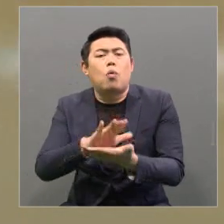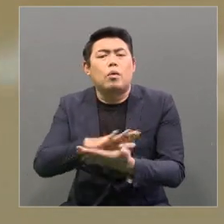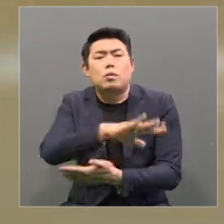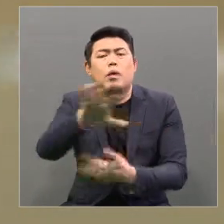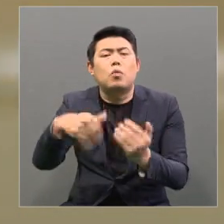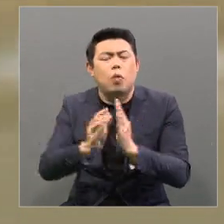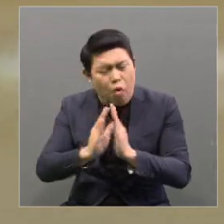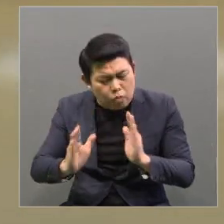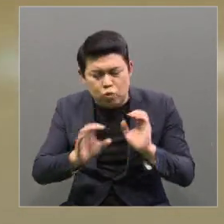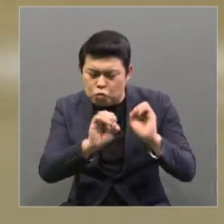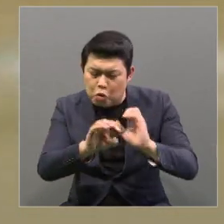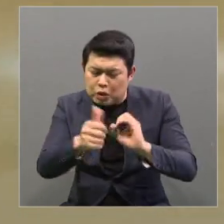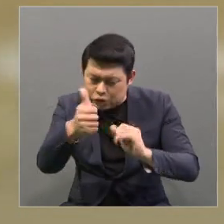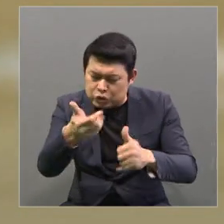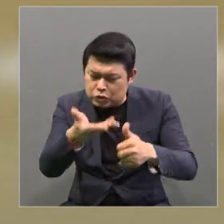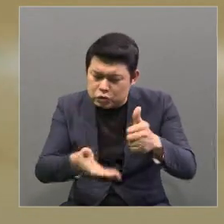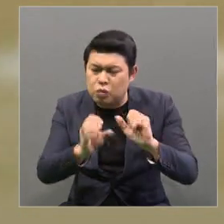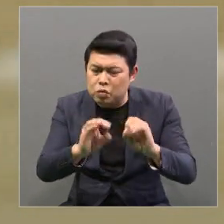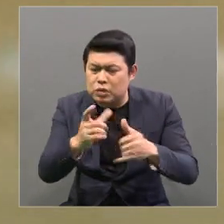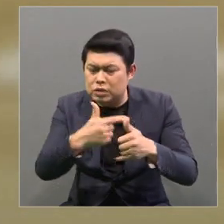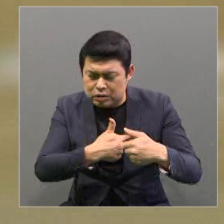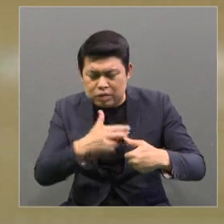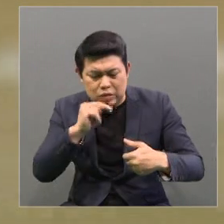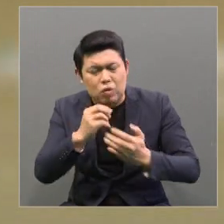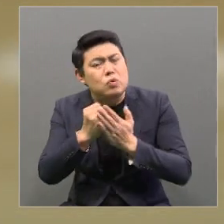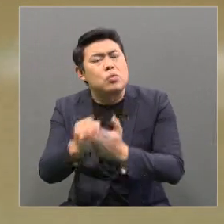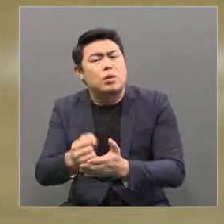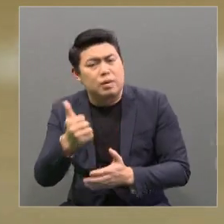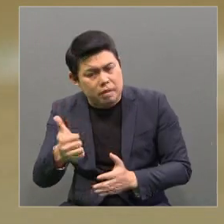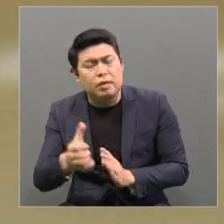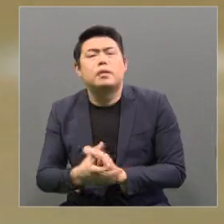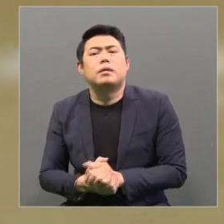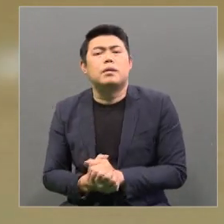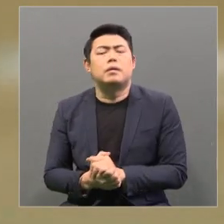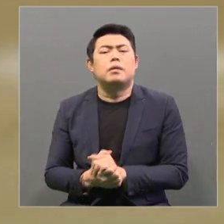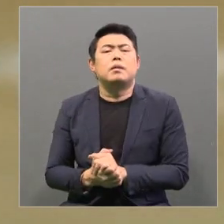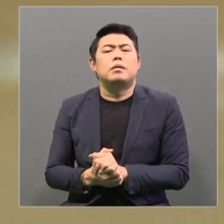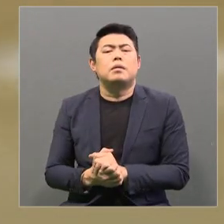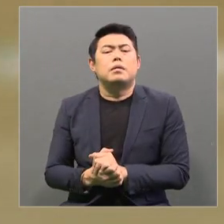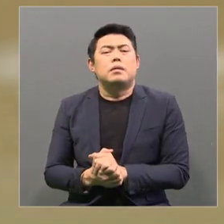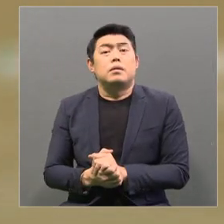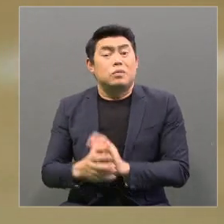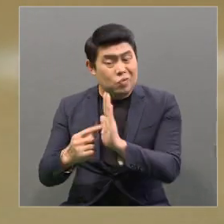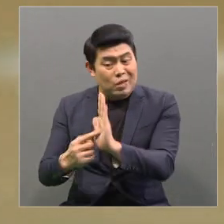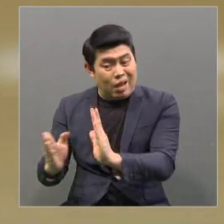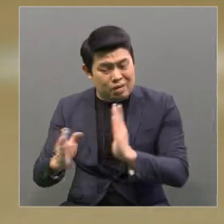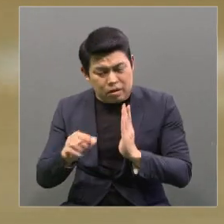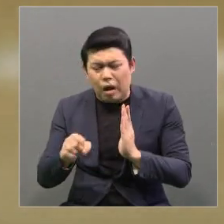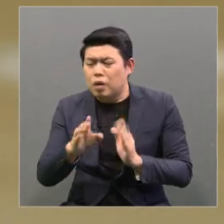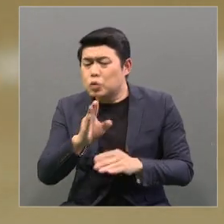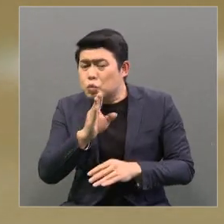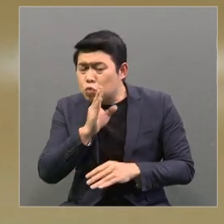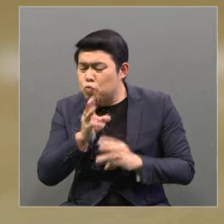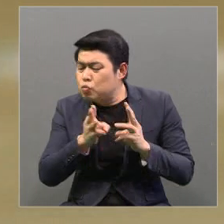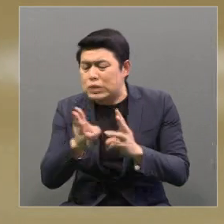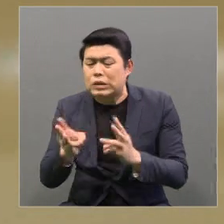อบครัวที่อบรมสั่งสอนน้องมาเป็นคนดีมีน้ำใจช่วยเหลือเพื่อนทีนี้มันก็สะท้อนกลับมาจากคลิปเนี่ยคนก็ถามว่าเอ๊ะแล้วม